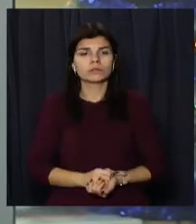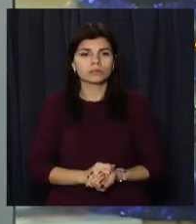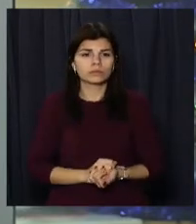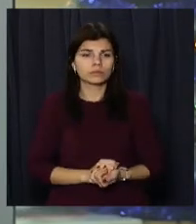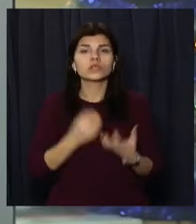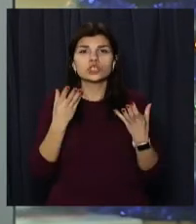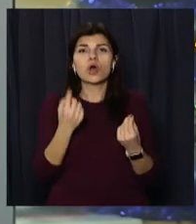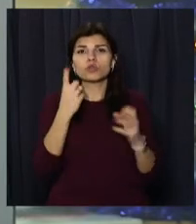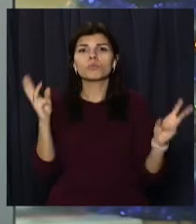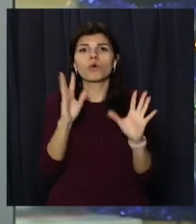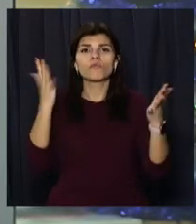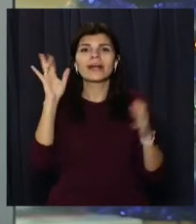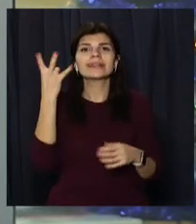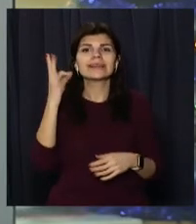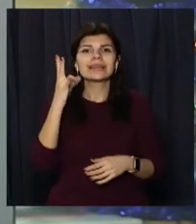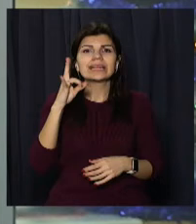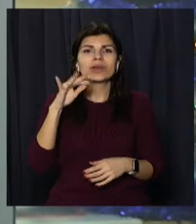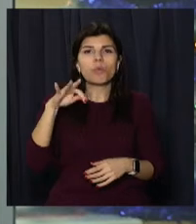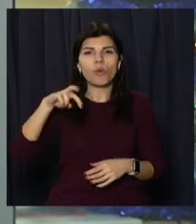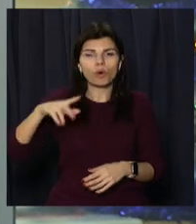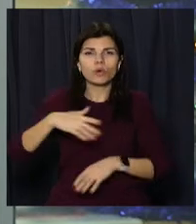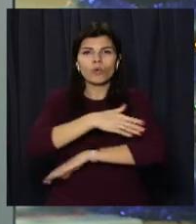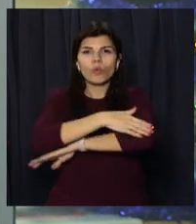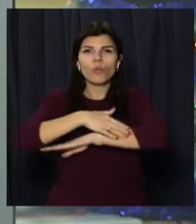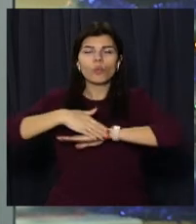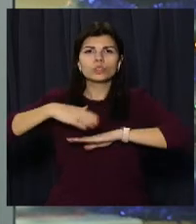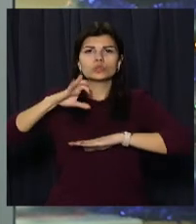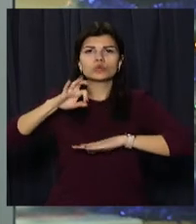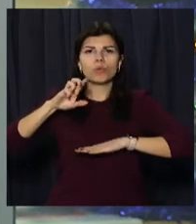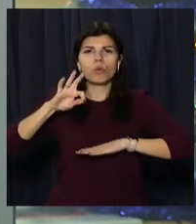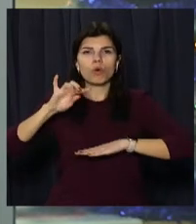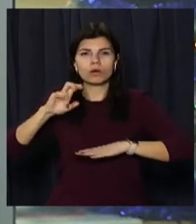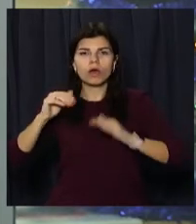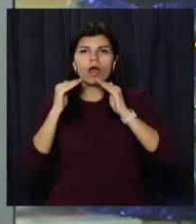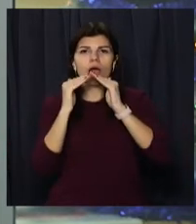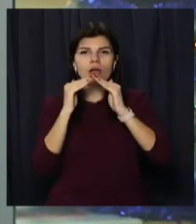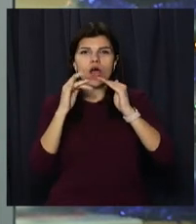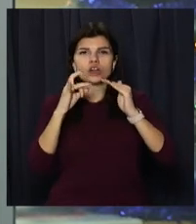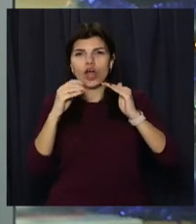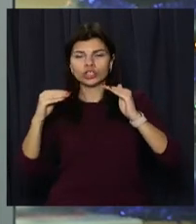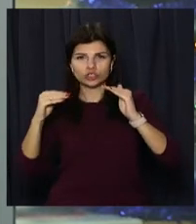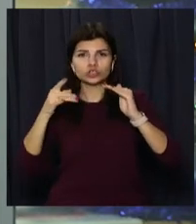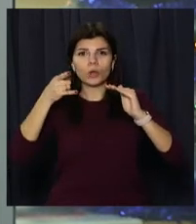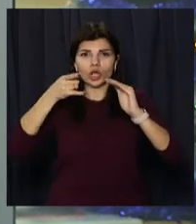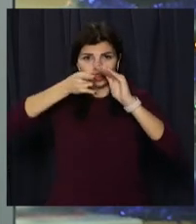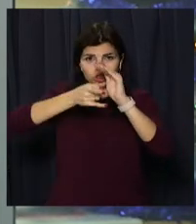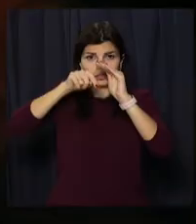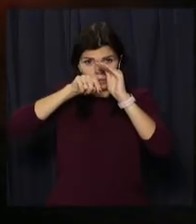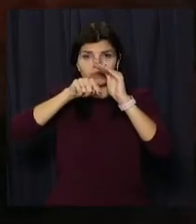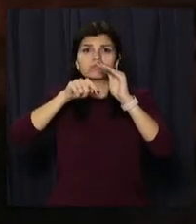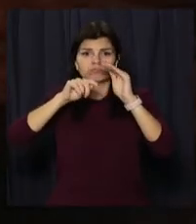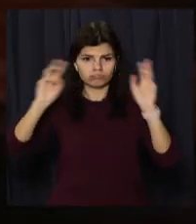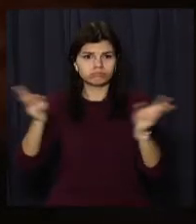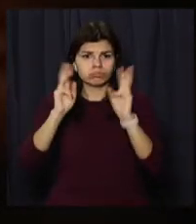Ще одна пожежа сталася у Нікополі. Там, на вулиці Соборній, вночі загорівся гараж з легковим автомобілем всередині. На виклик